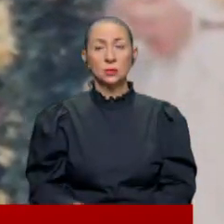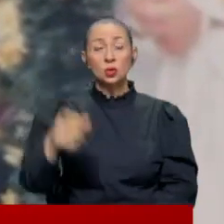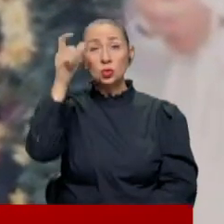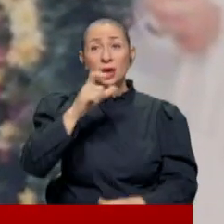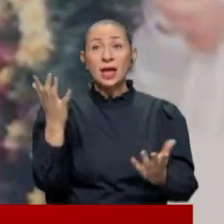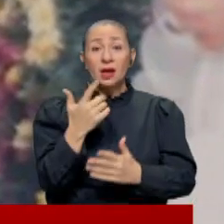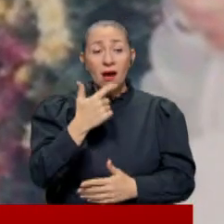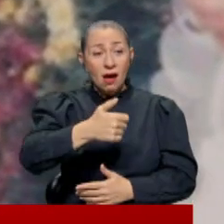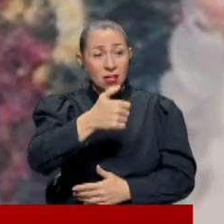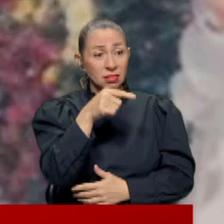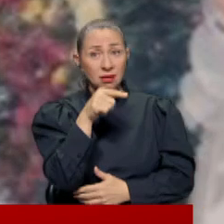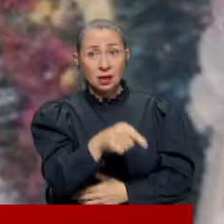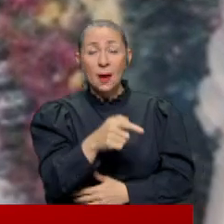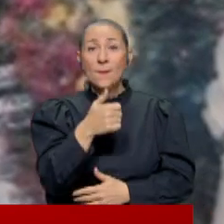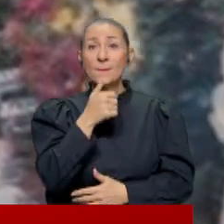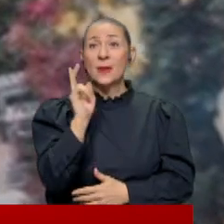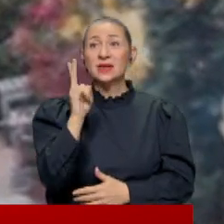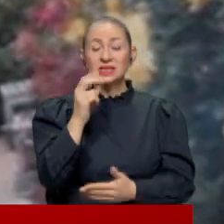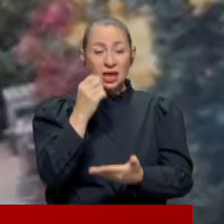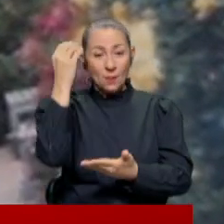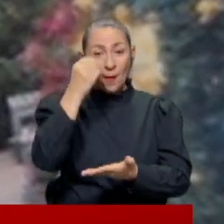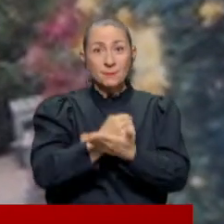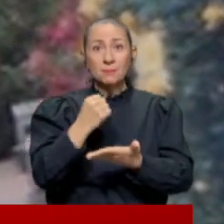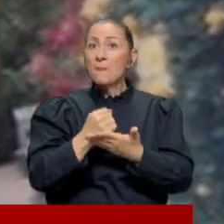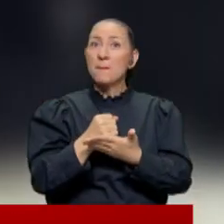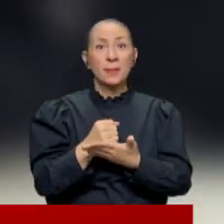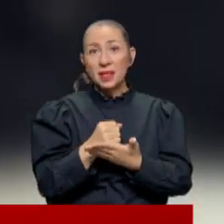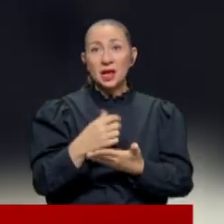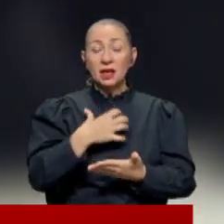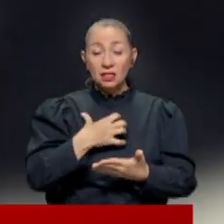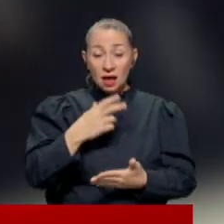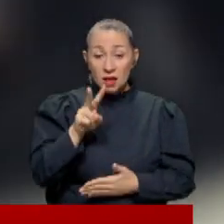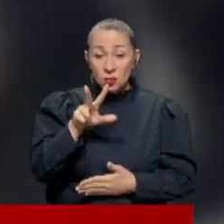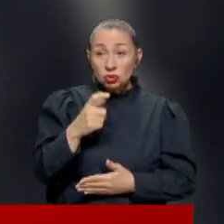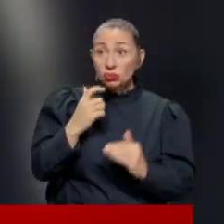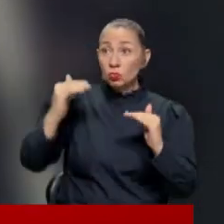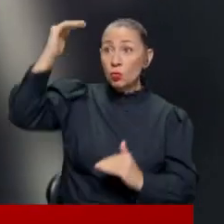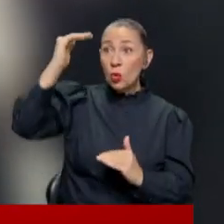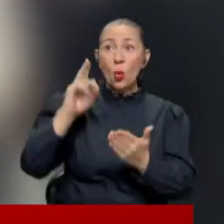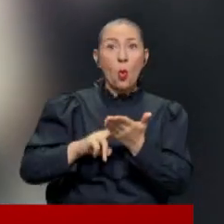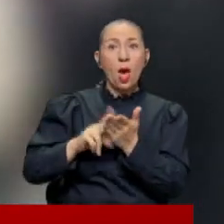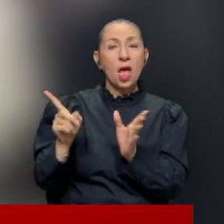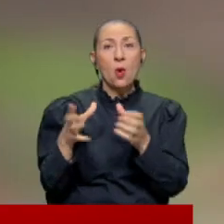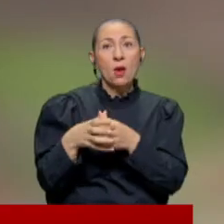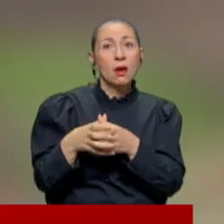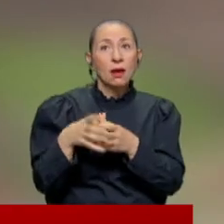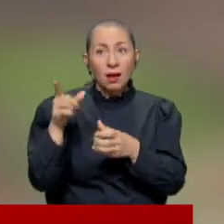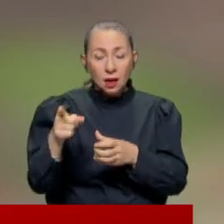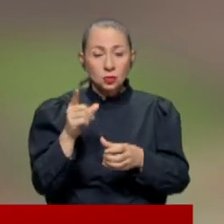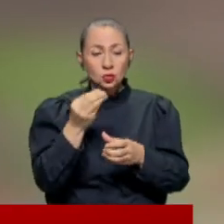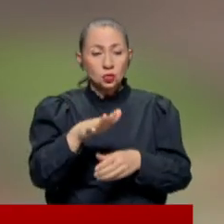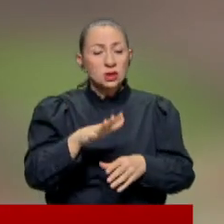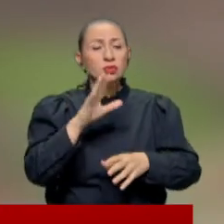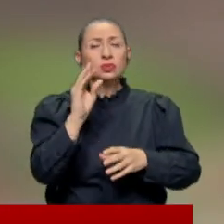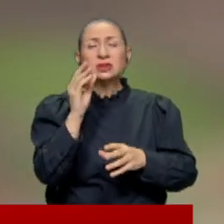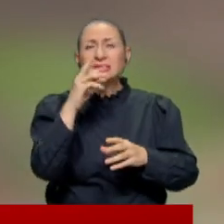Türkiye henüz 6 yaşındayken babasının kıydığı imam nikahıyla kendinden 23 yaş büyük tarikat üyesiyle evlendirilen, çocukluğu